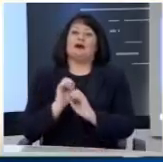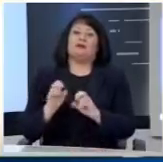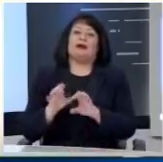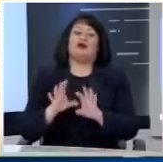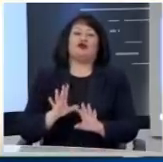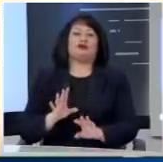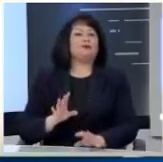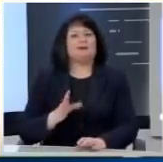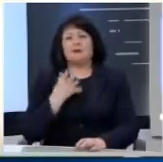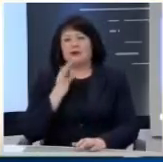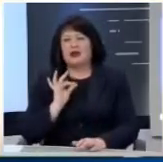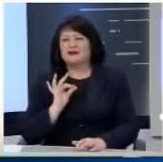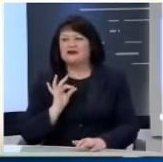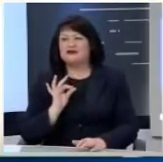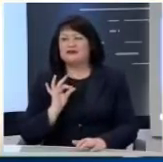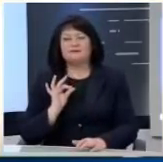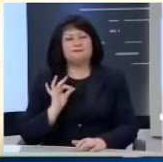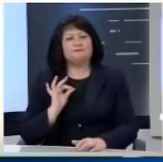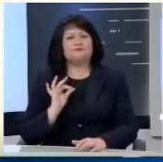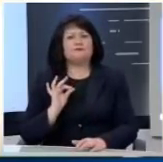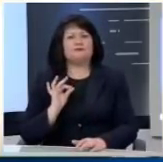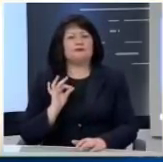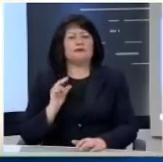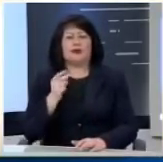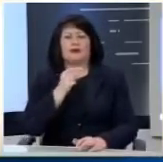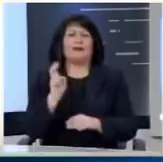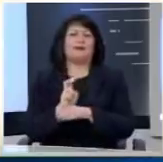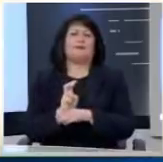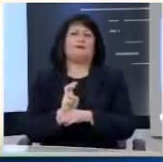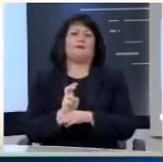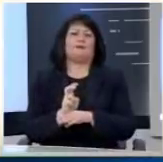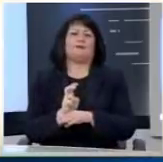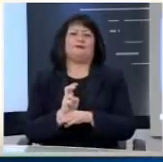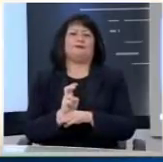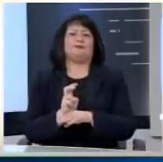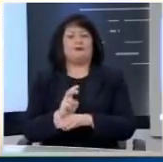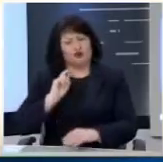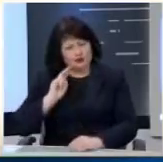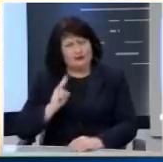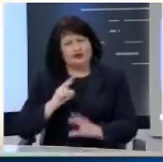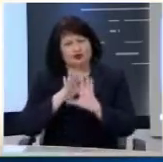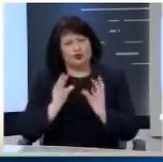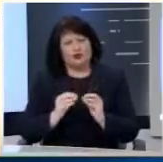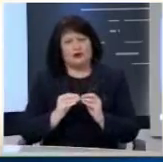για να μην υπάρχει κανένα θέμα σε ό,τι αφορά, να μην μείνει τίποτα αναπάντητο,